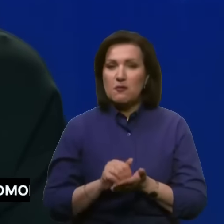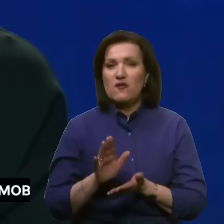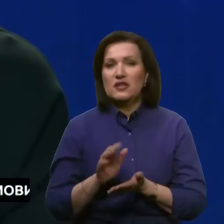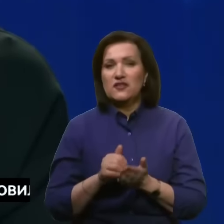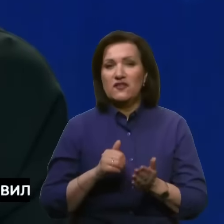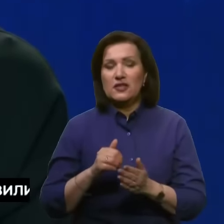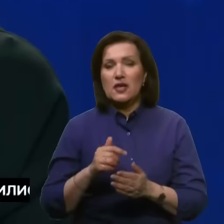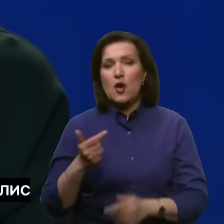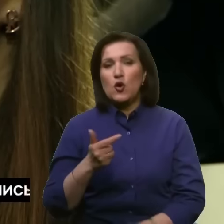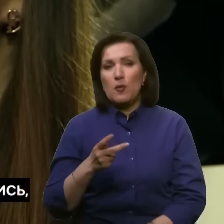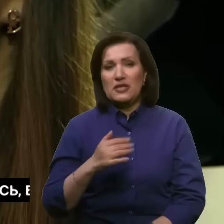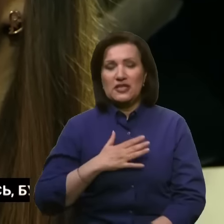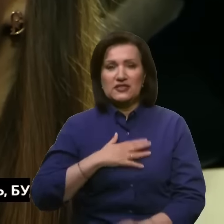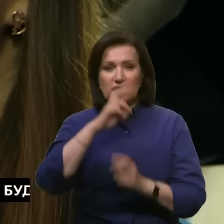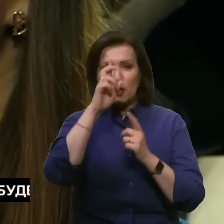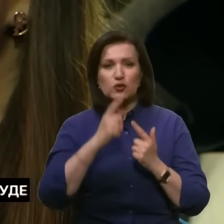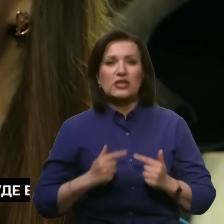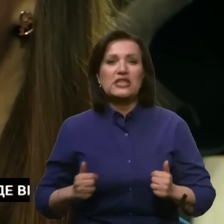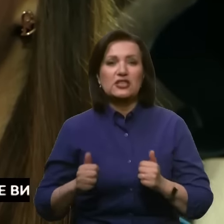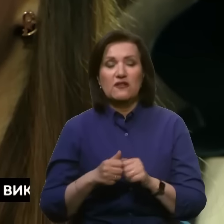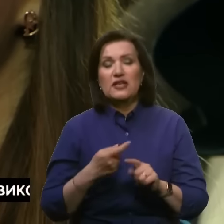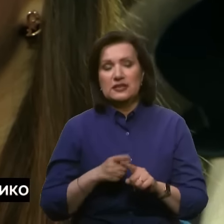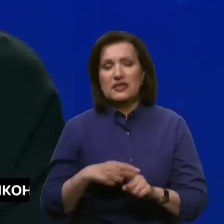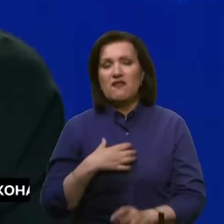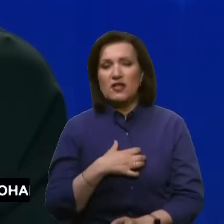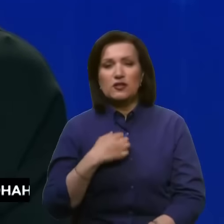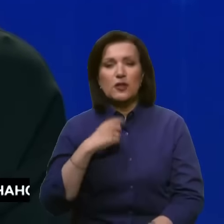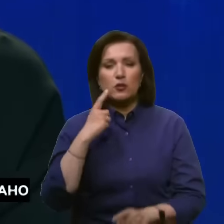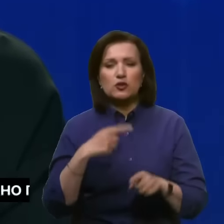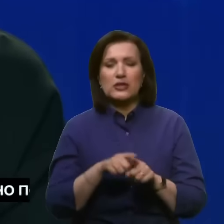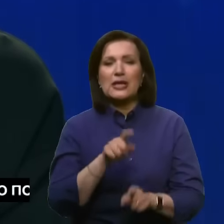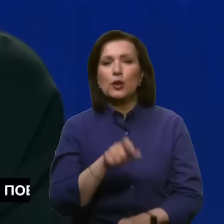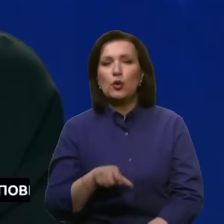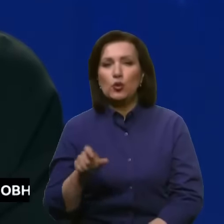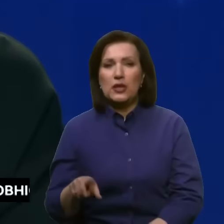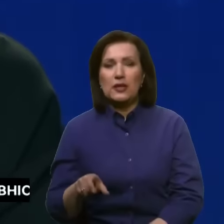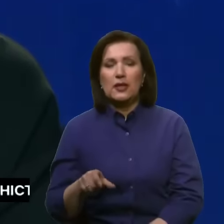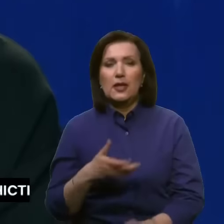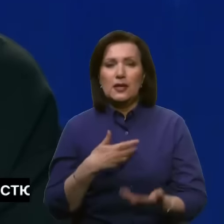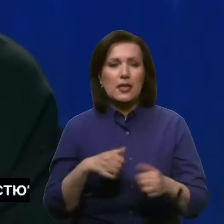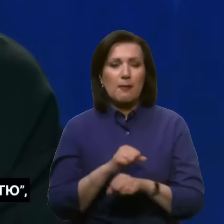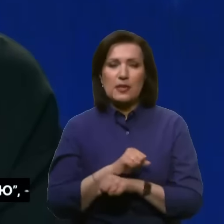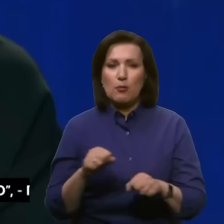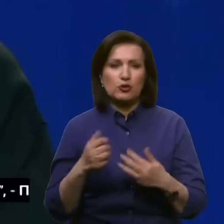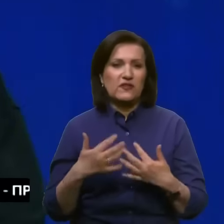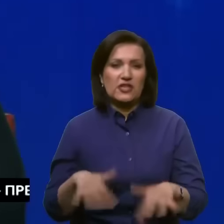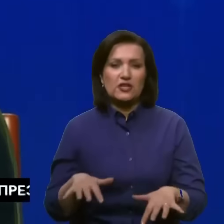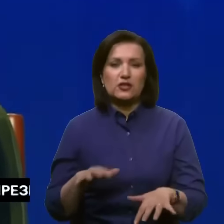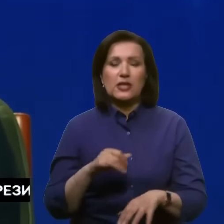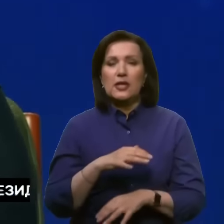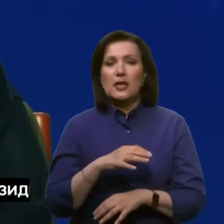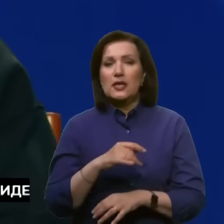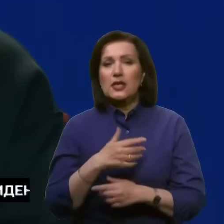відмовлятись від громадянства нашої держави. І це важливо. Я думаю, що таких людей нам не можна втрачати. І